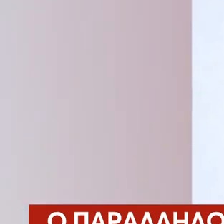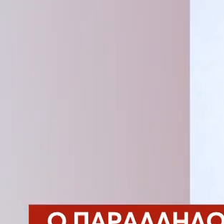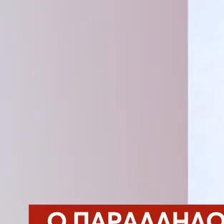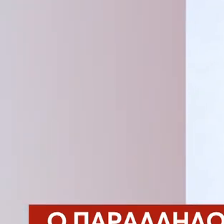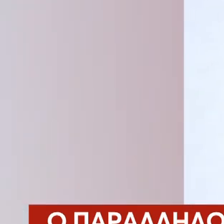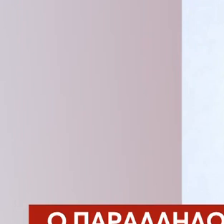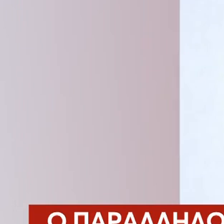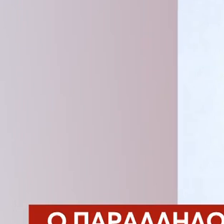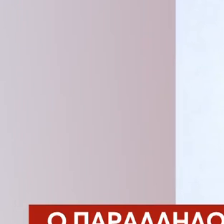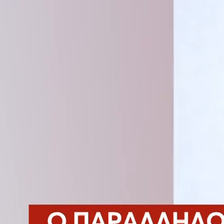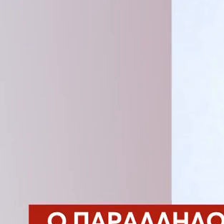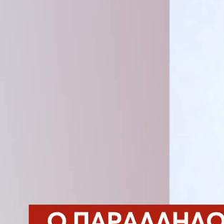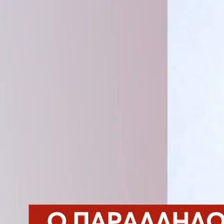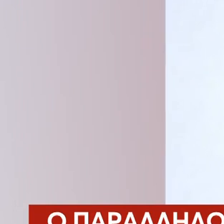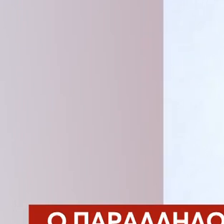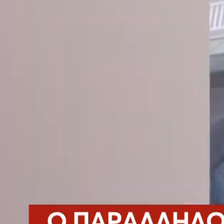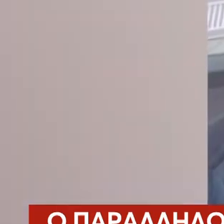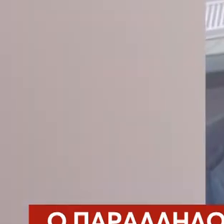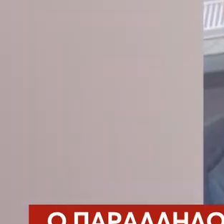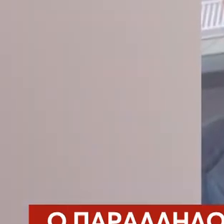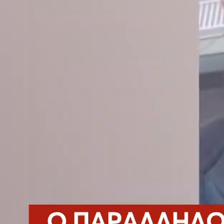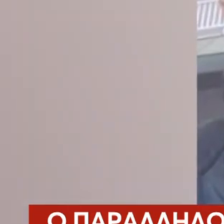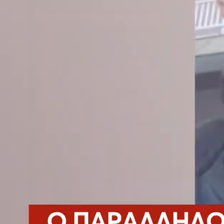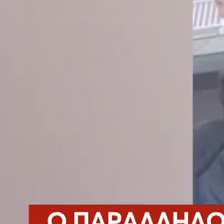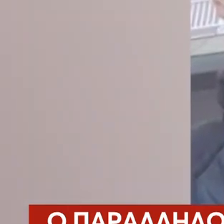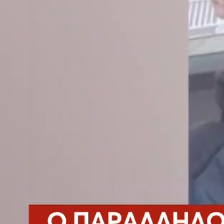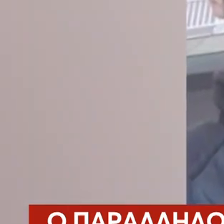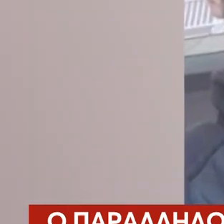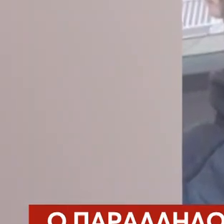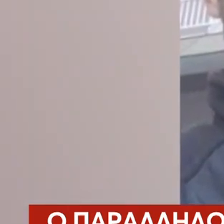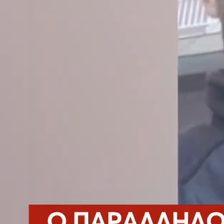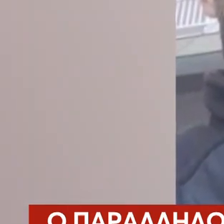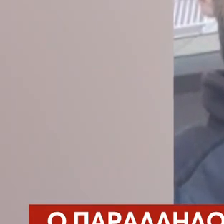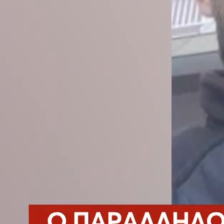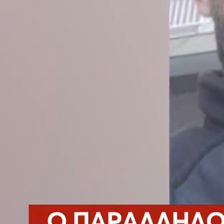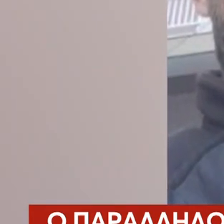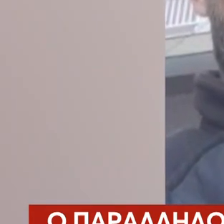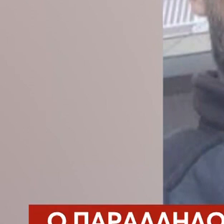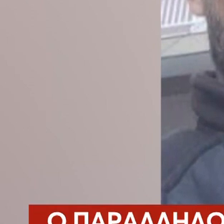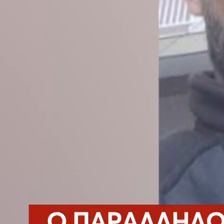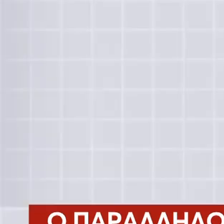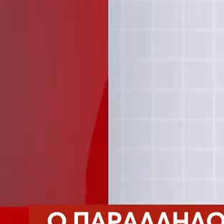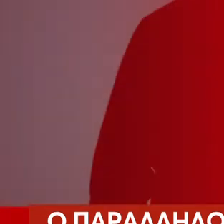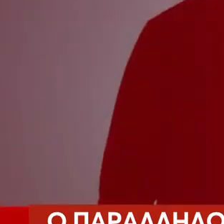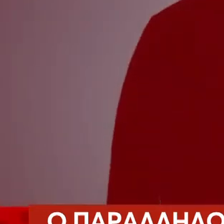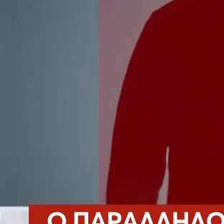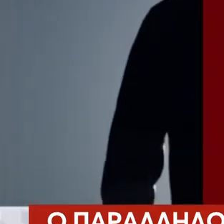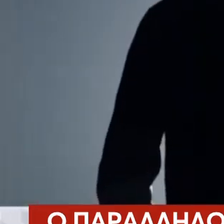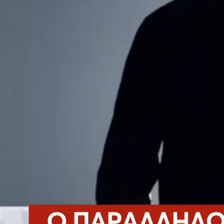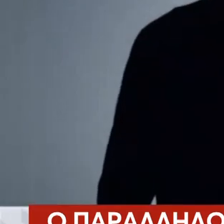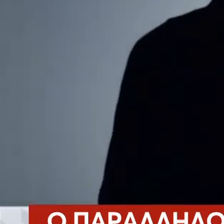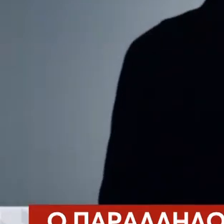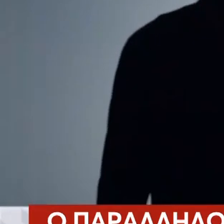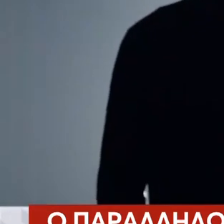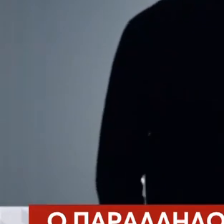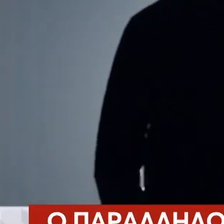όλα αυτά, όσο ζούσαν στο ίδιο σπίτι με τον 39χρονο, είχε ανακαλύψει πως έβαζε χέρι σε χρήματα και κοσμήματα. Και αυτός έκλεβε